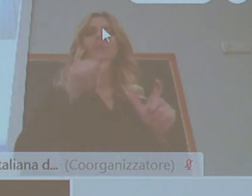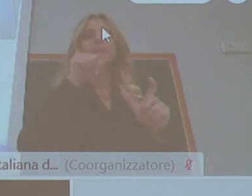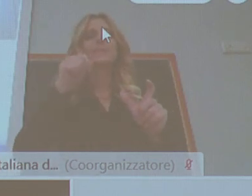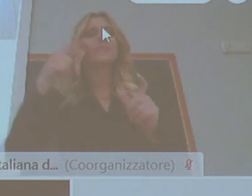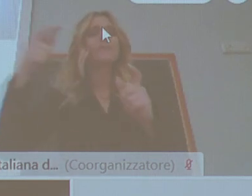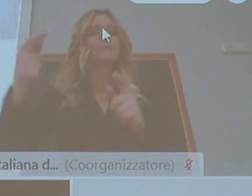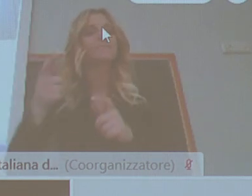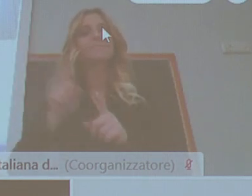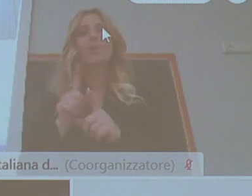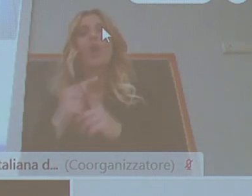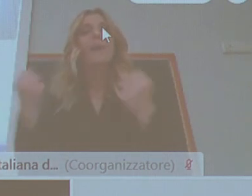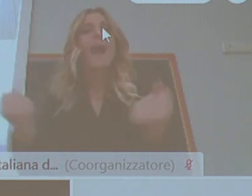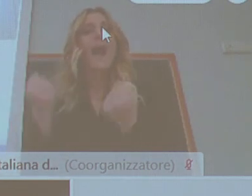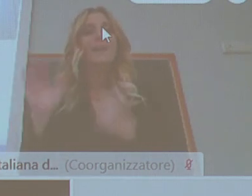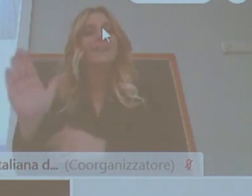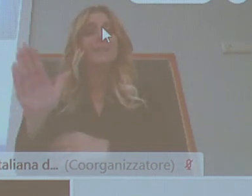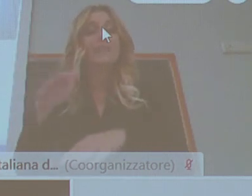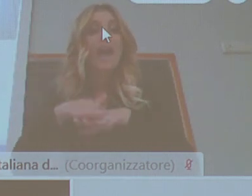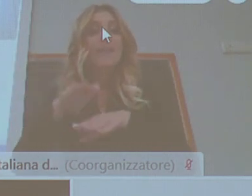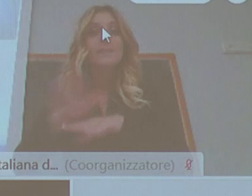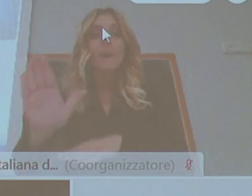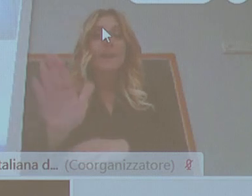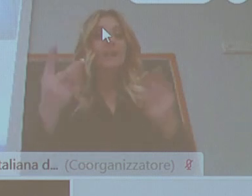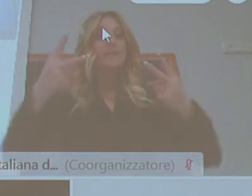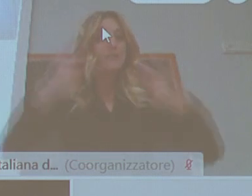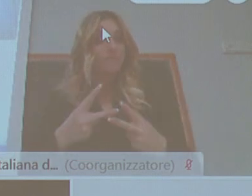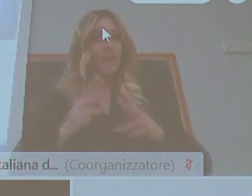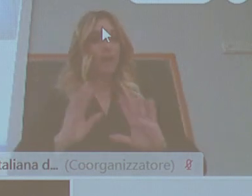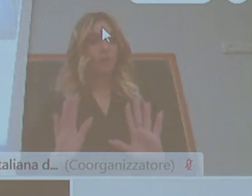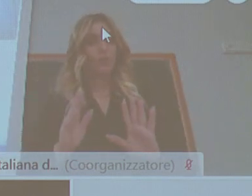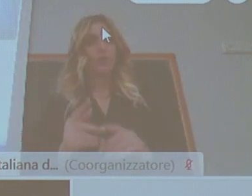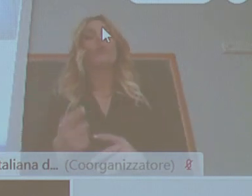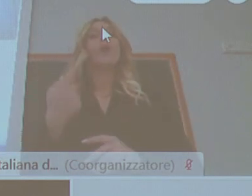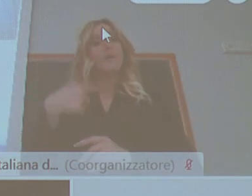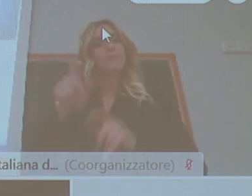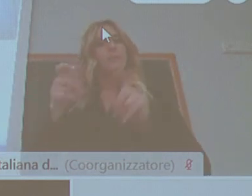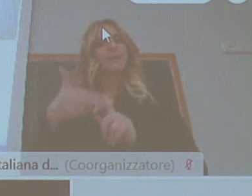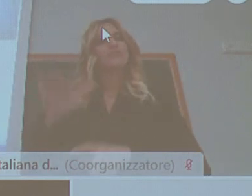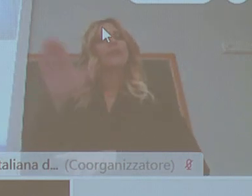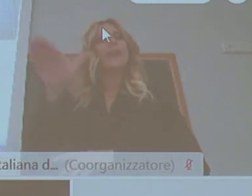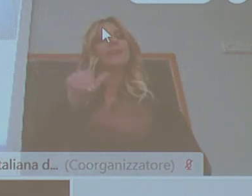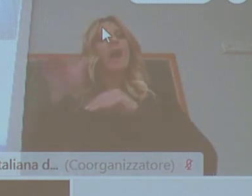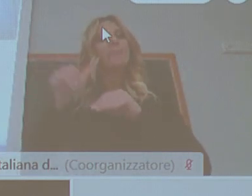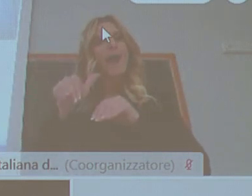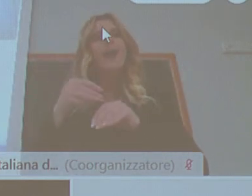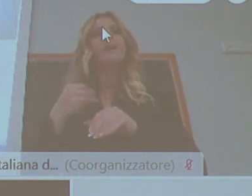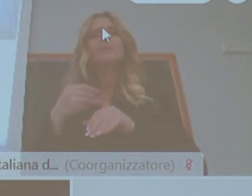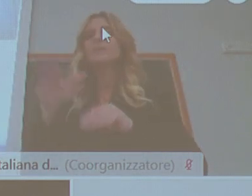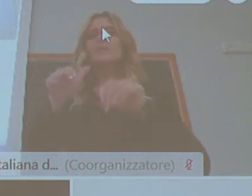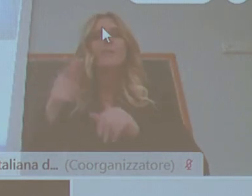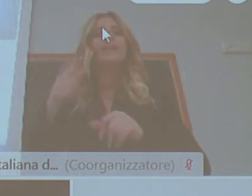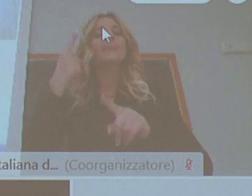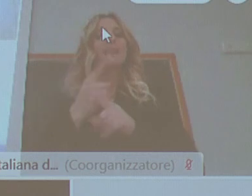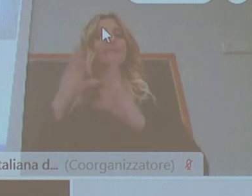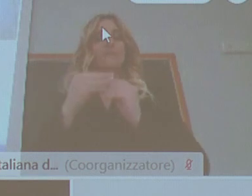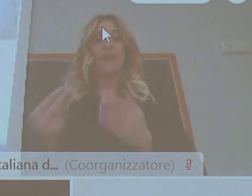in una vera e propria attività esperienziale. I discenti saranno chiamati quindi a progettare con l'aiuto